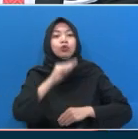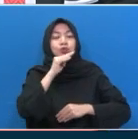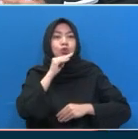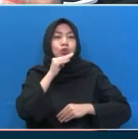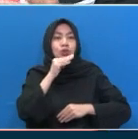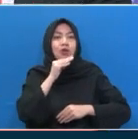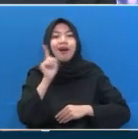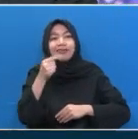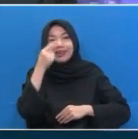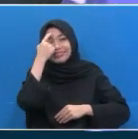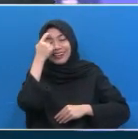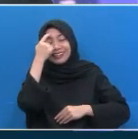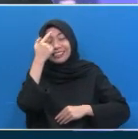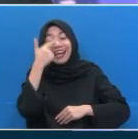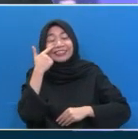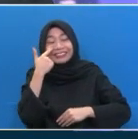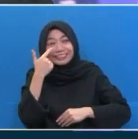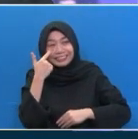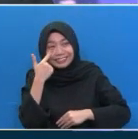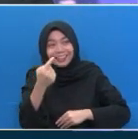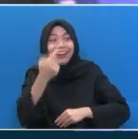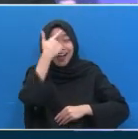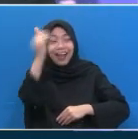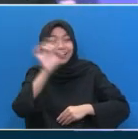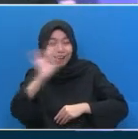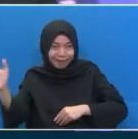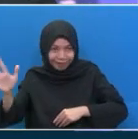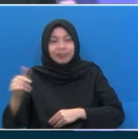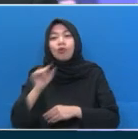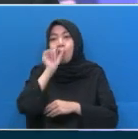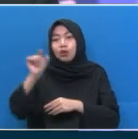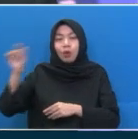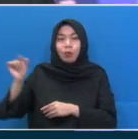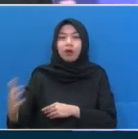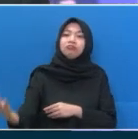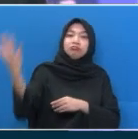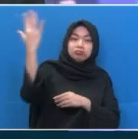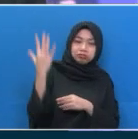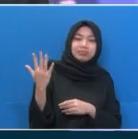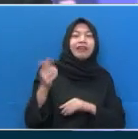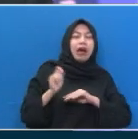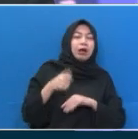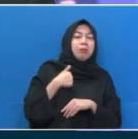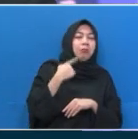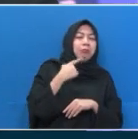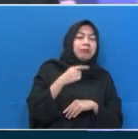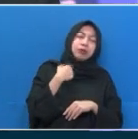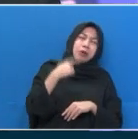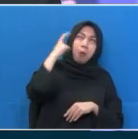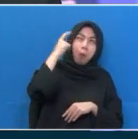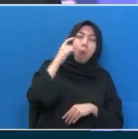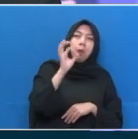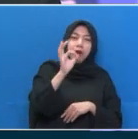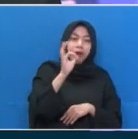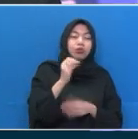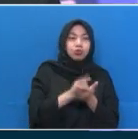akan dihadirkan sejumlah ahli lagi apakah ini bisa menjadi penguat untuk meyakinkan Hakim terkait dengan dakwaan atau tidak kita nantikan bersama di